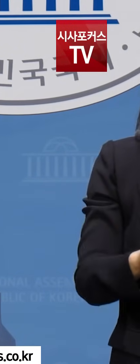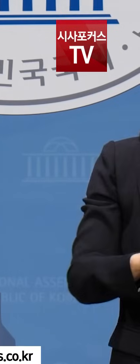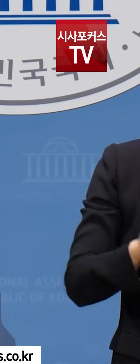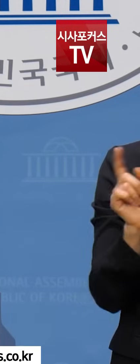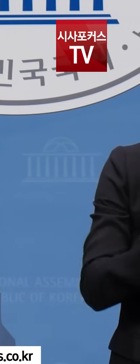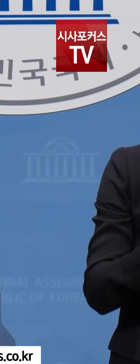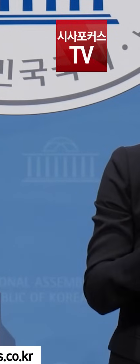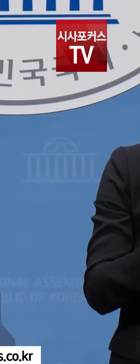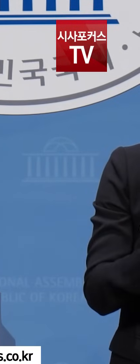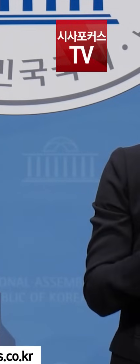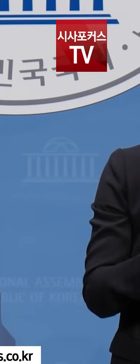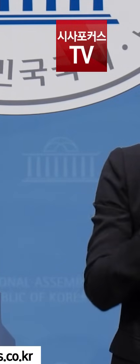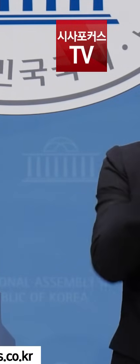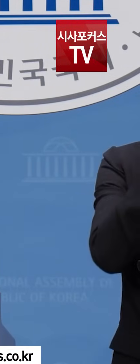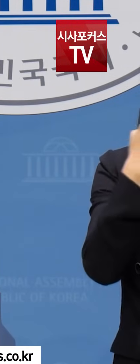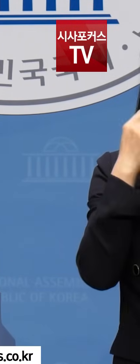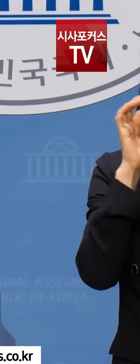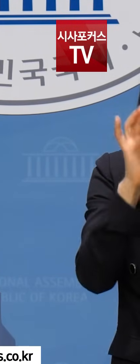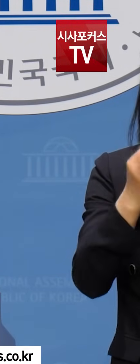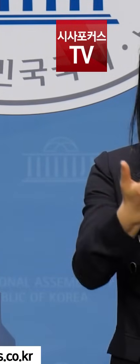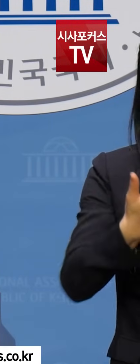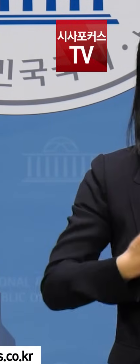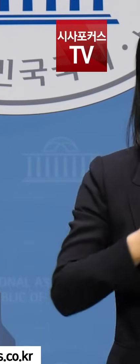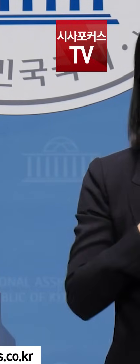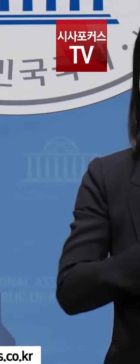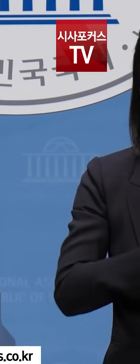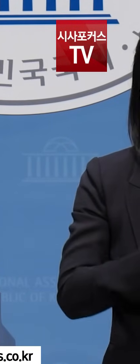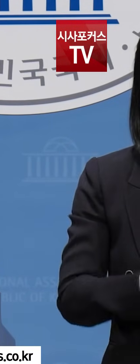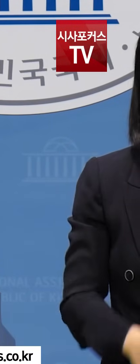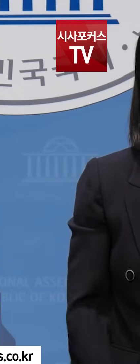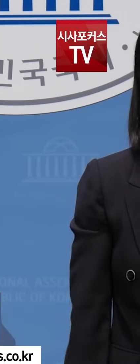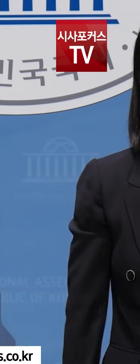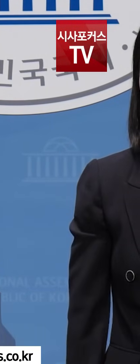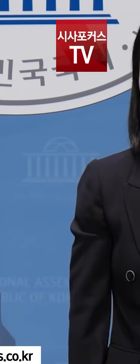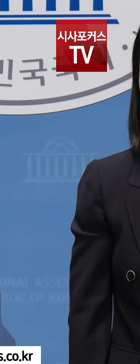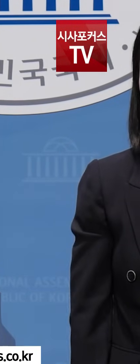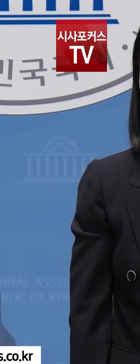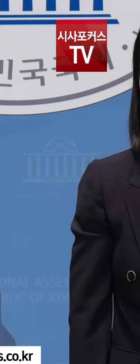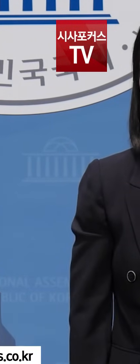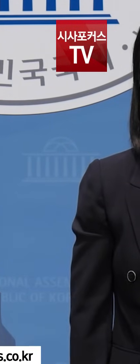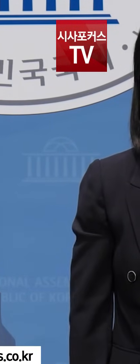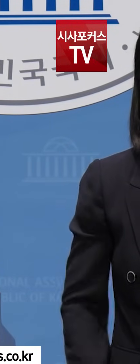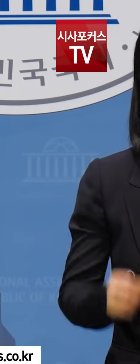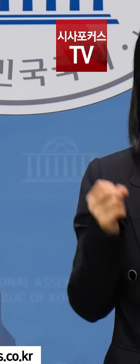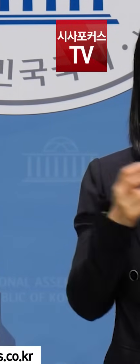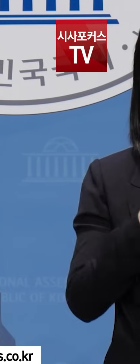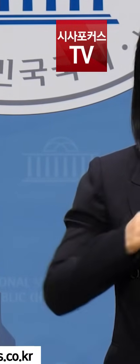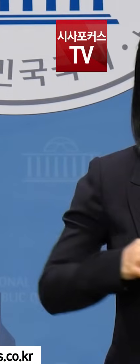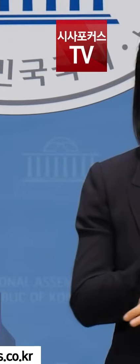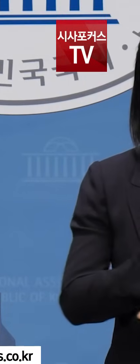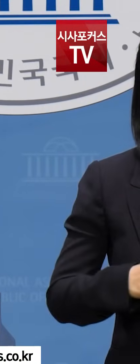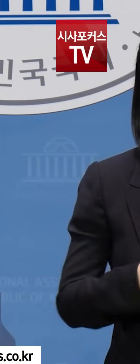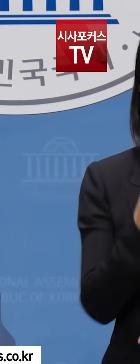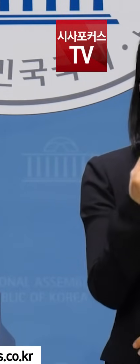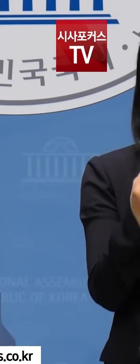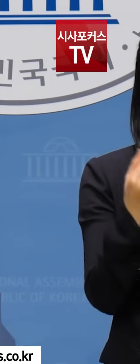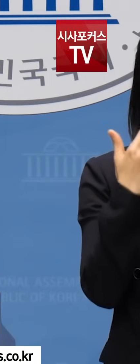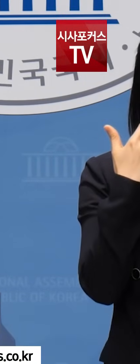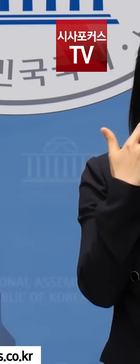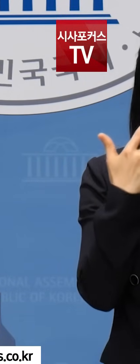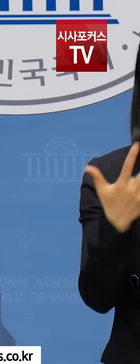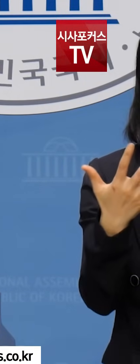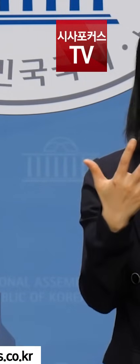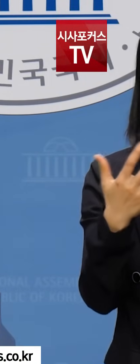있는 것인지에 대해서도 곽상원 씨는 밝혀야 합니다. 그게 부정한 돈이 틀림없다는